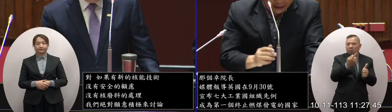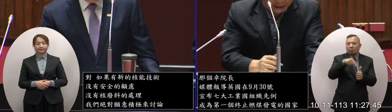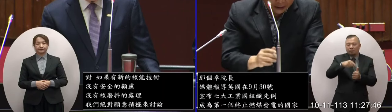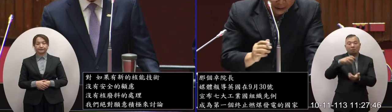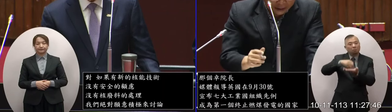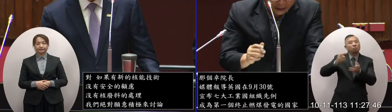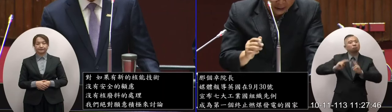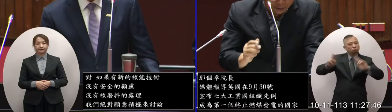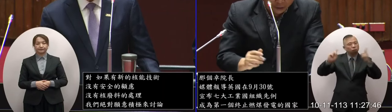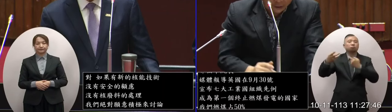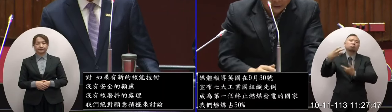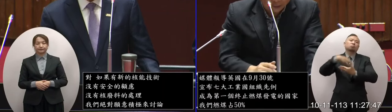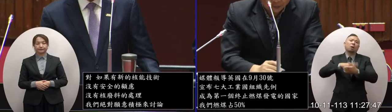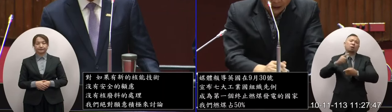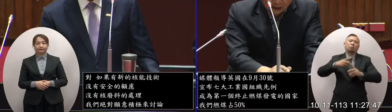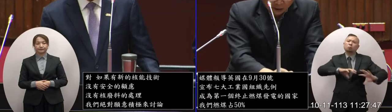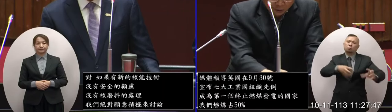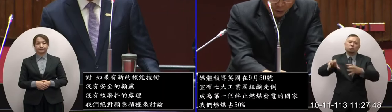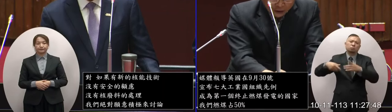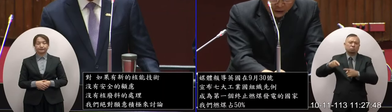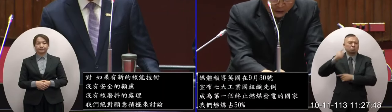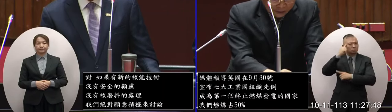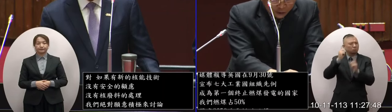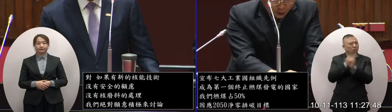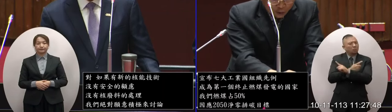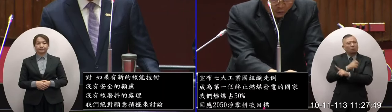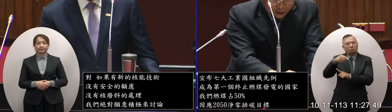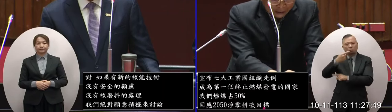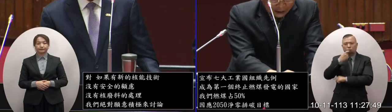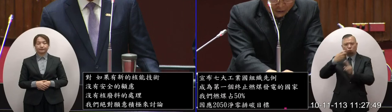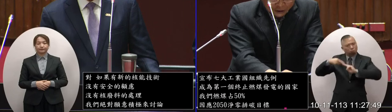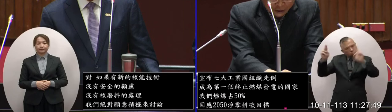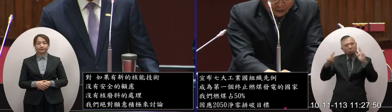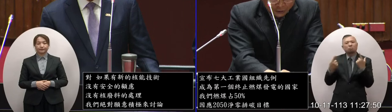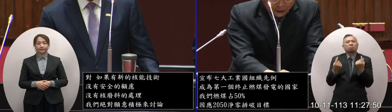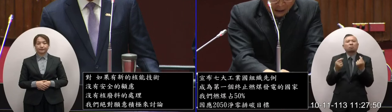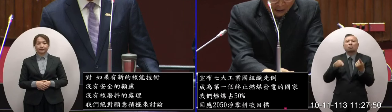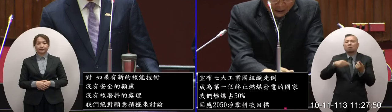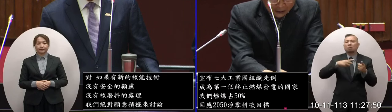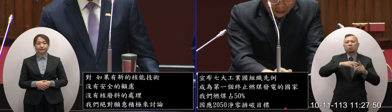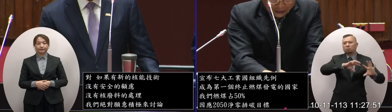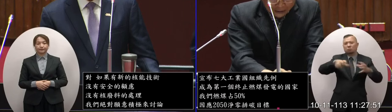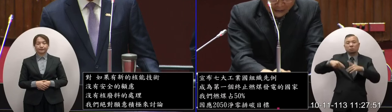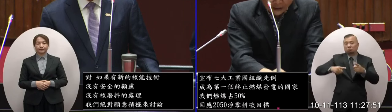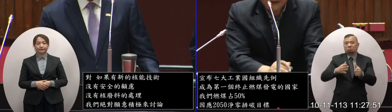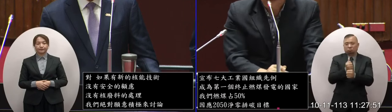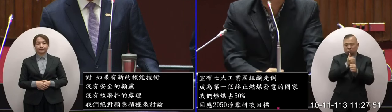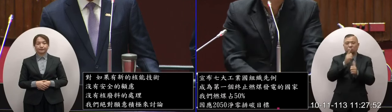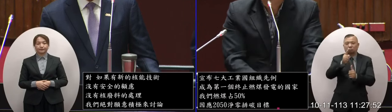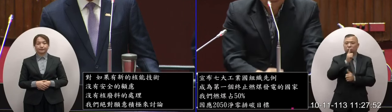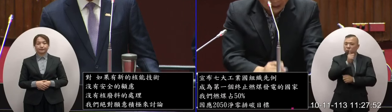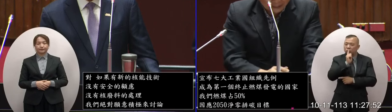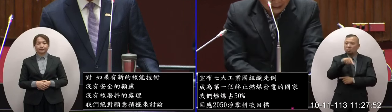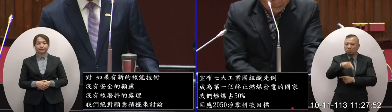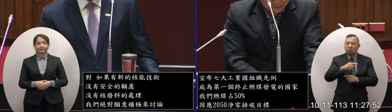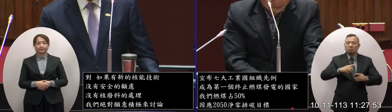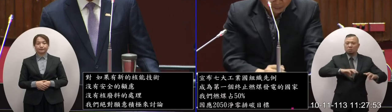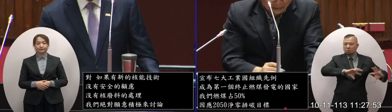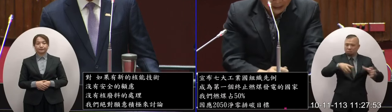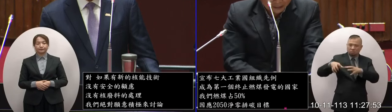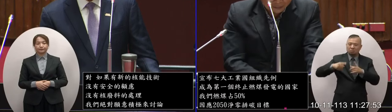啊认可核能为绿电。国际能源总署强调，世界需要核电来减少